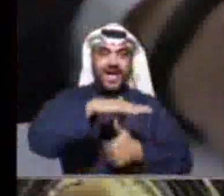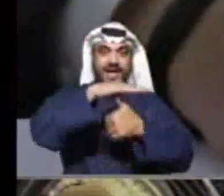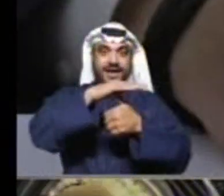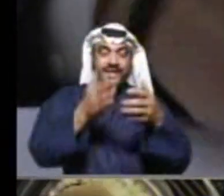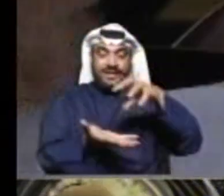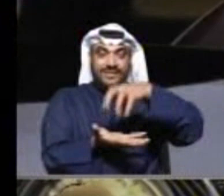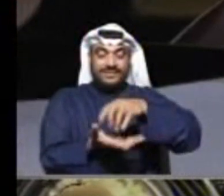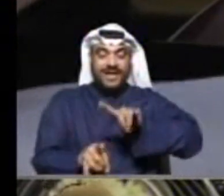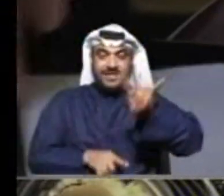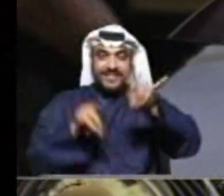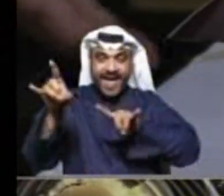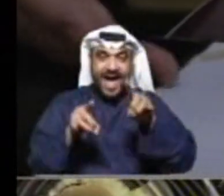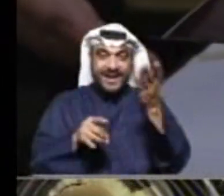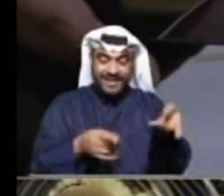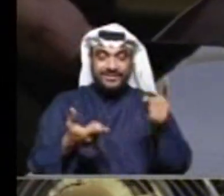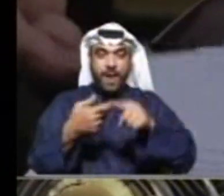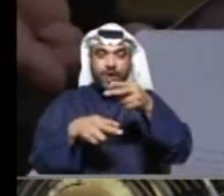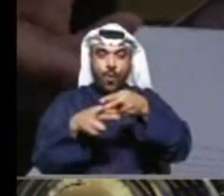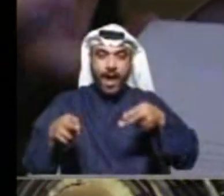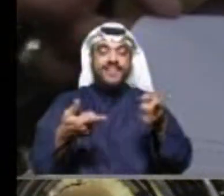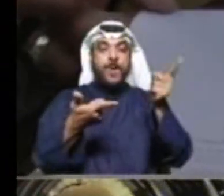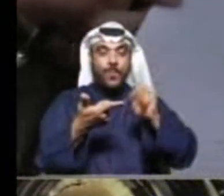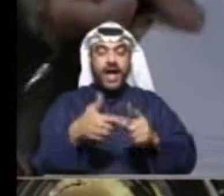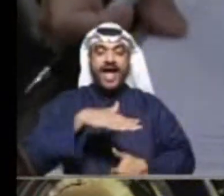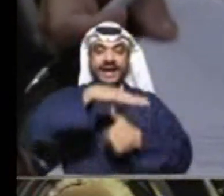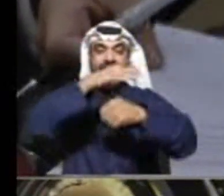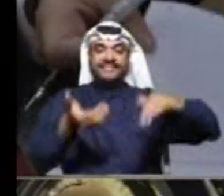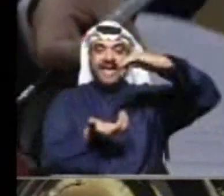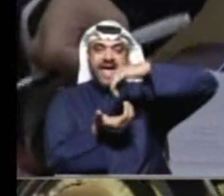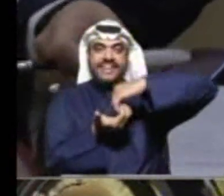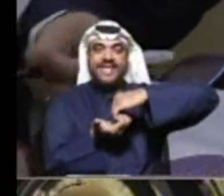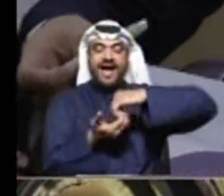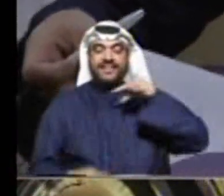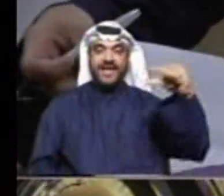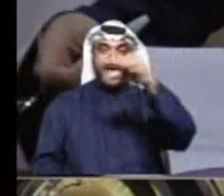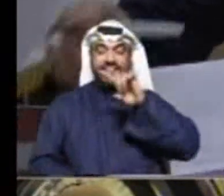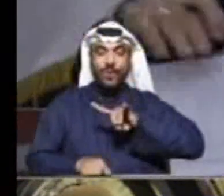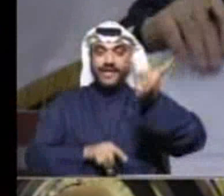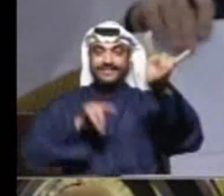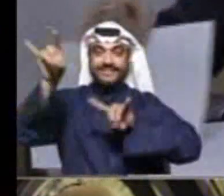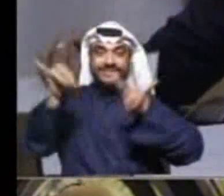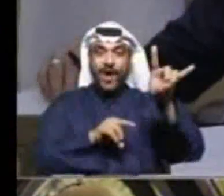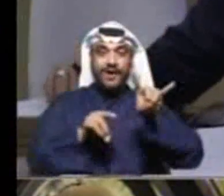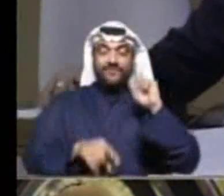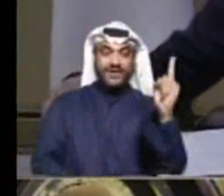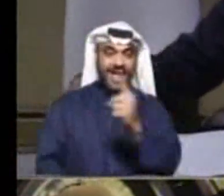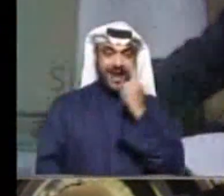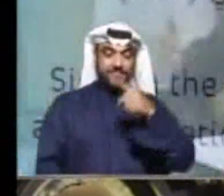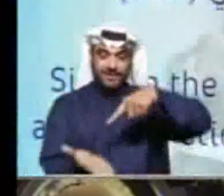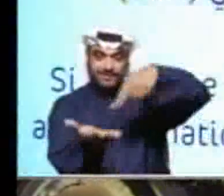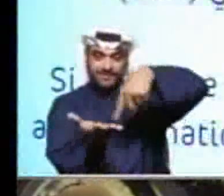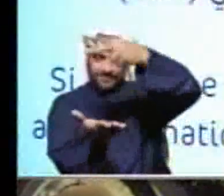المدني الشيخ سلمان صباح السالم الحمود الصباح ورئيس الاتحاد الدولي للنقل الجوي ألكسندر